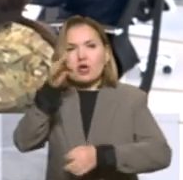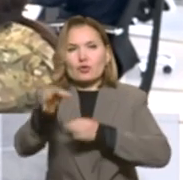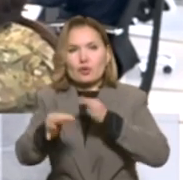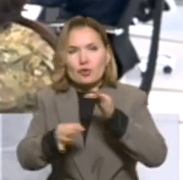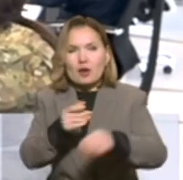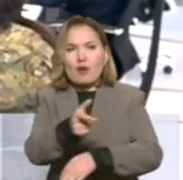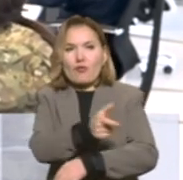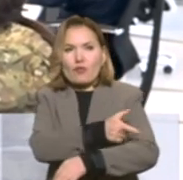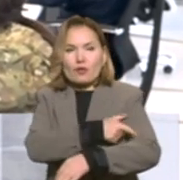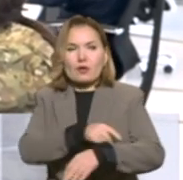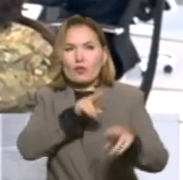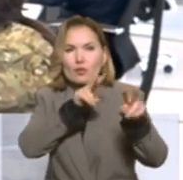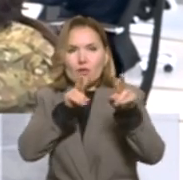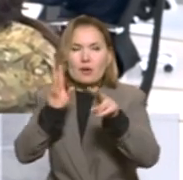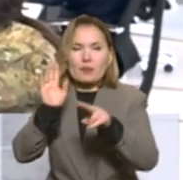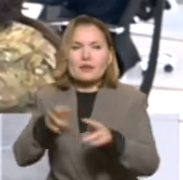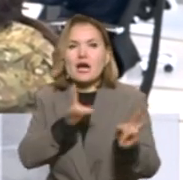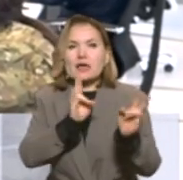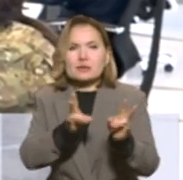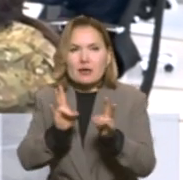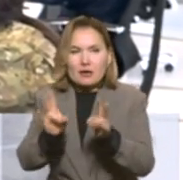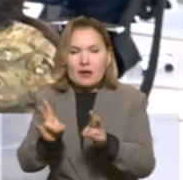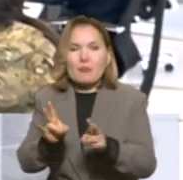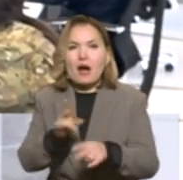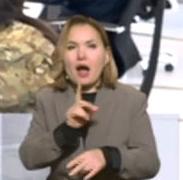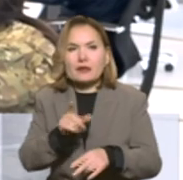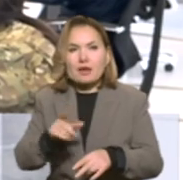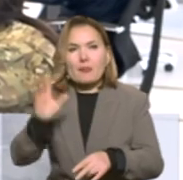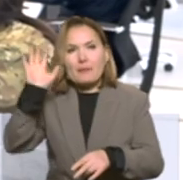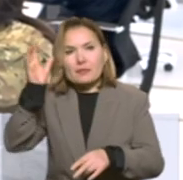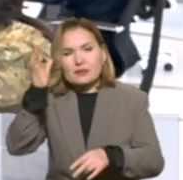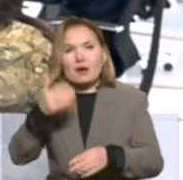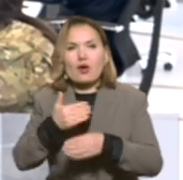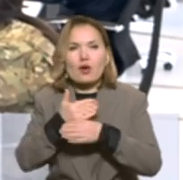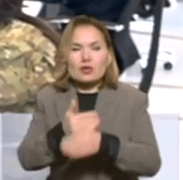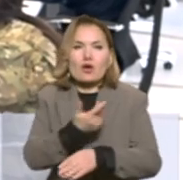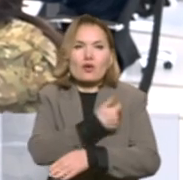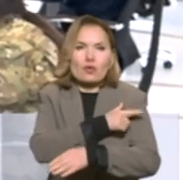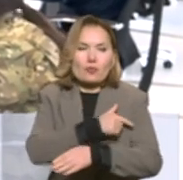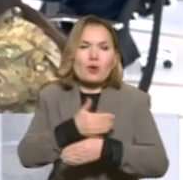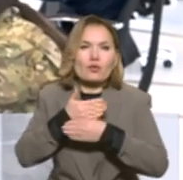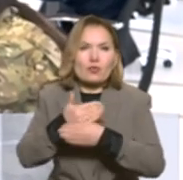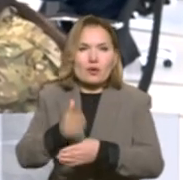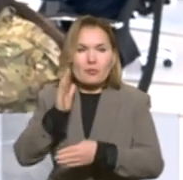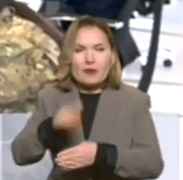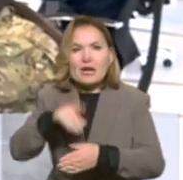жүзеге асырылды. Зардап шеккендерге психологиялық және қажетті көмек көрсетілуде.